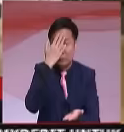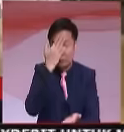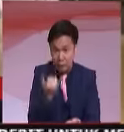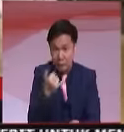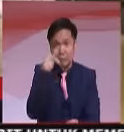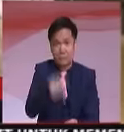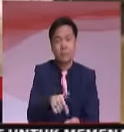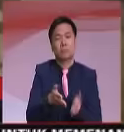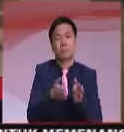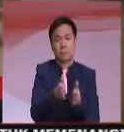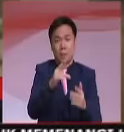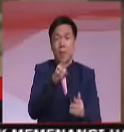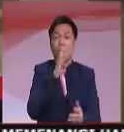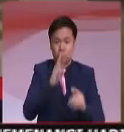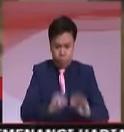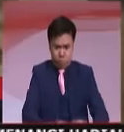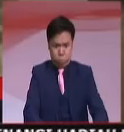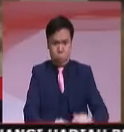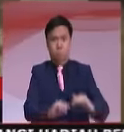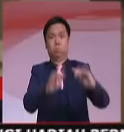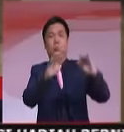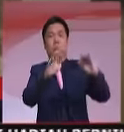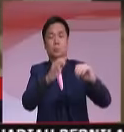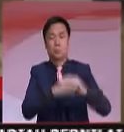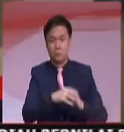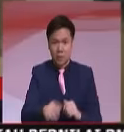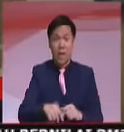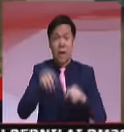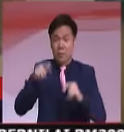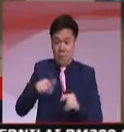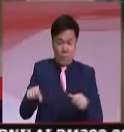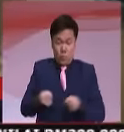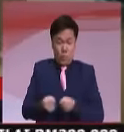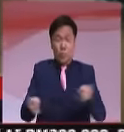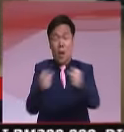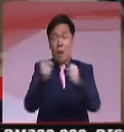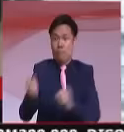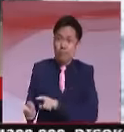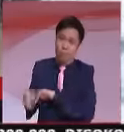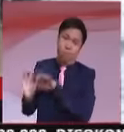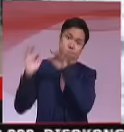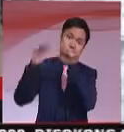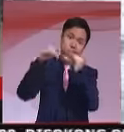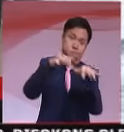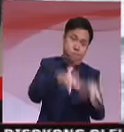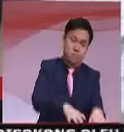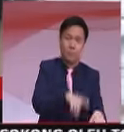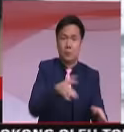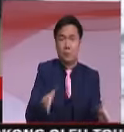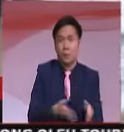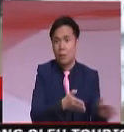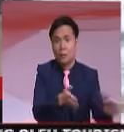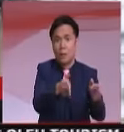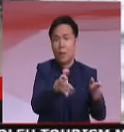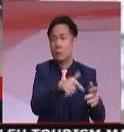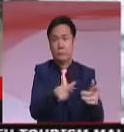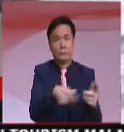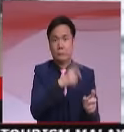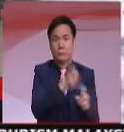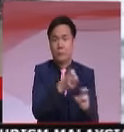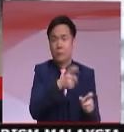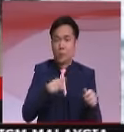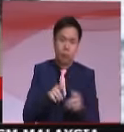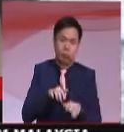masuk ke kampung mereka di Nike Air pagi tadi limpahan air sungai tebak Mulia menenggelam ini jalan di beberapa lokasi